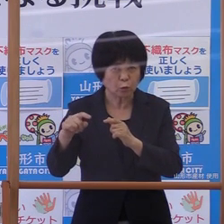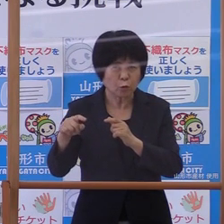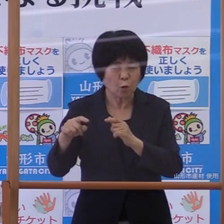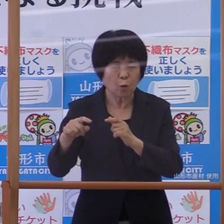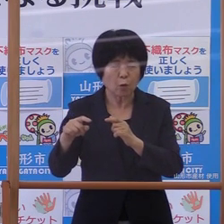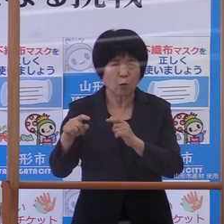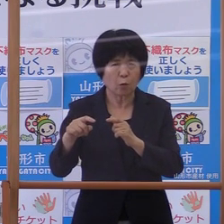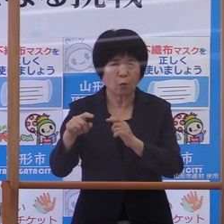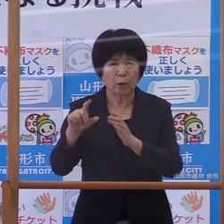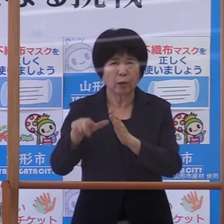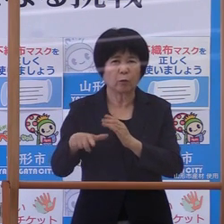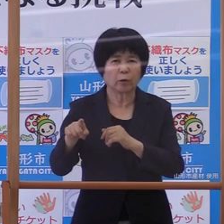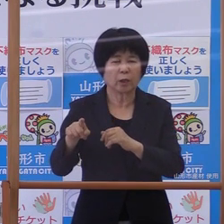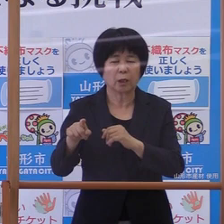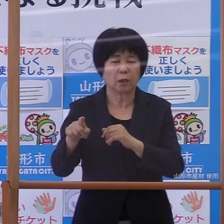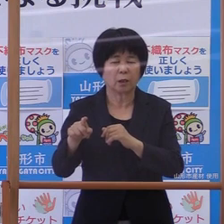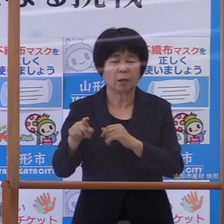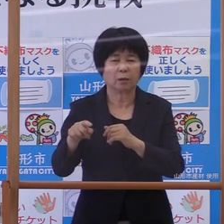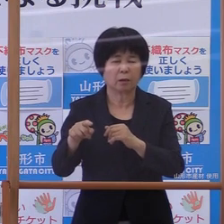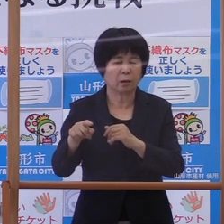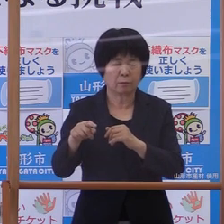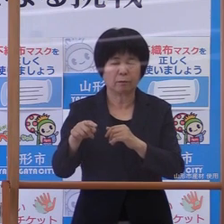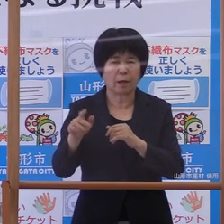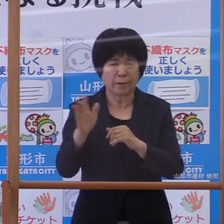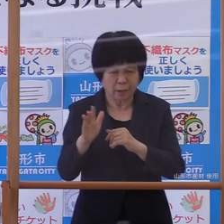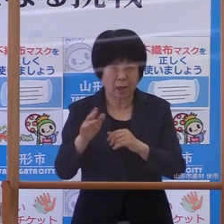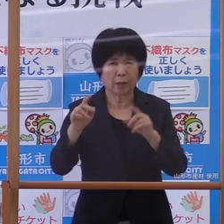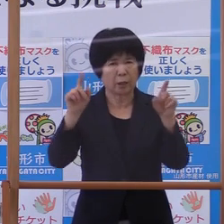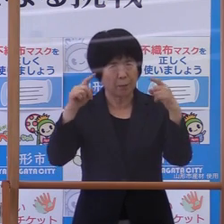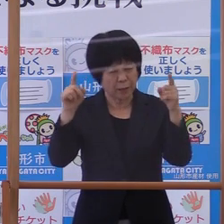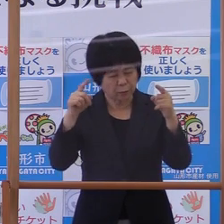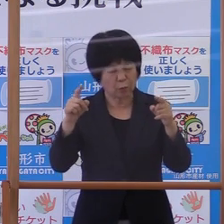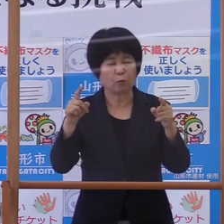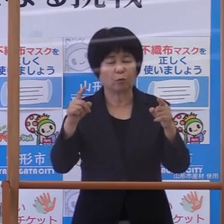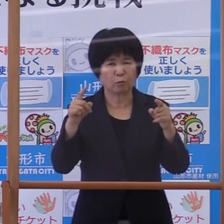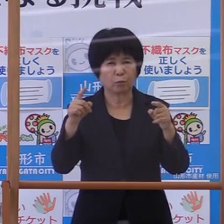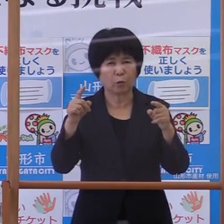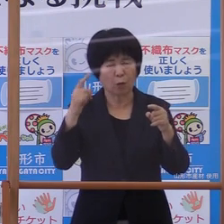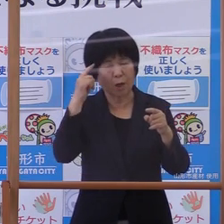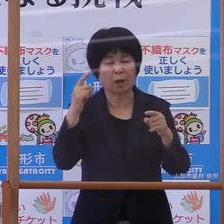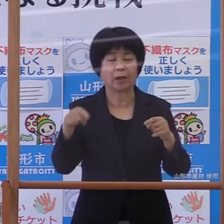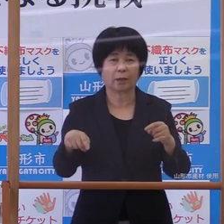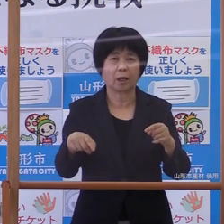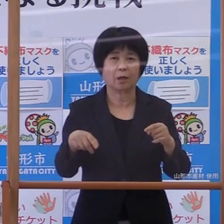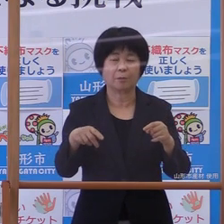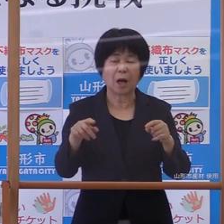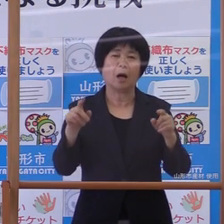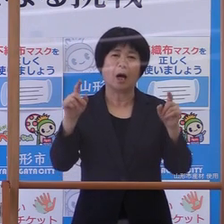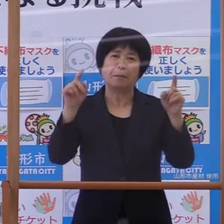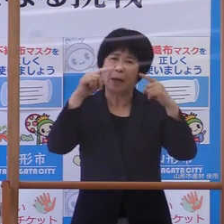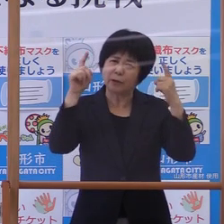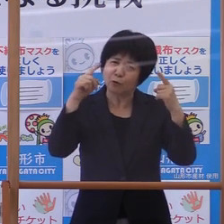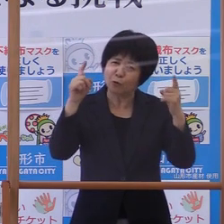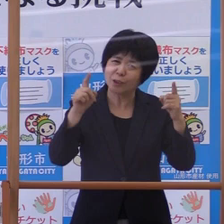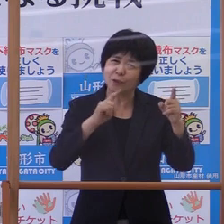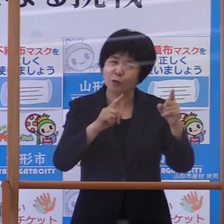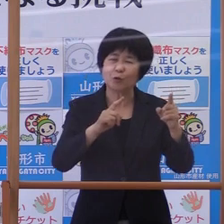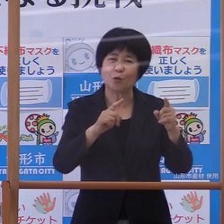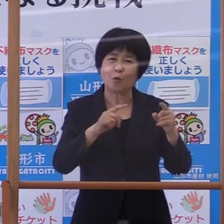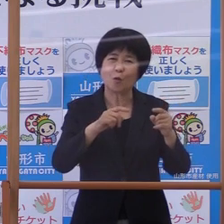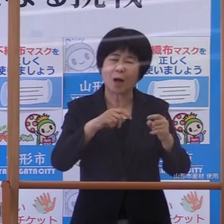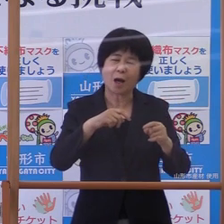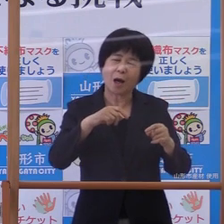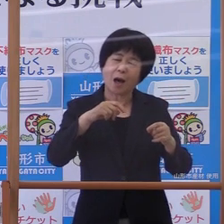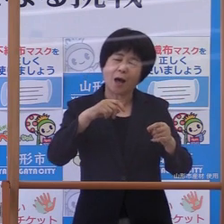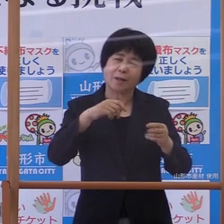らないイベントということで、本来であれば祭りといえばですね、食べ物飲み物も一緒に